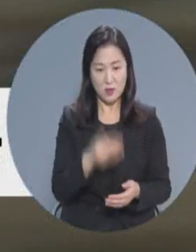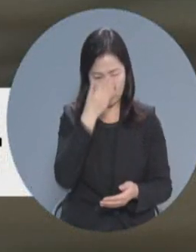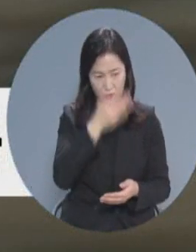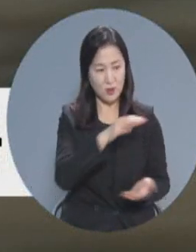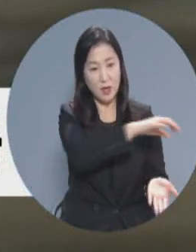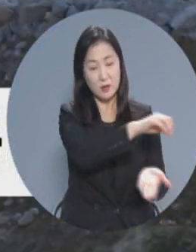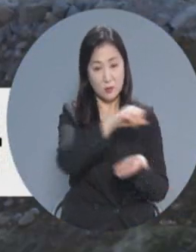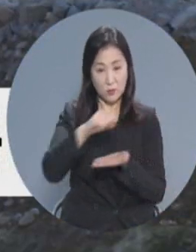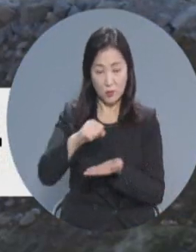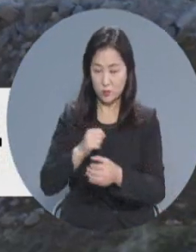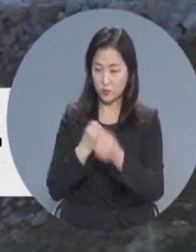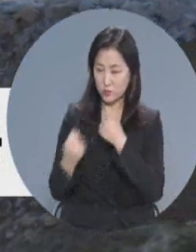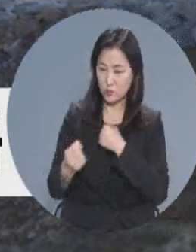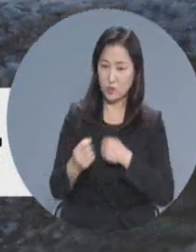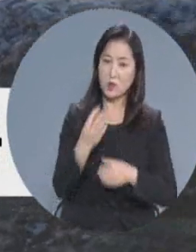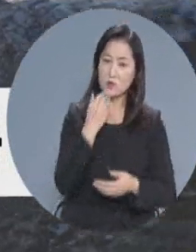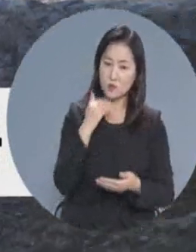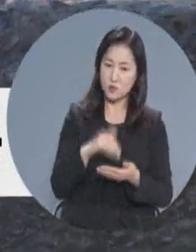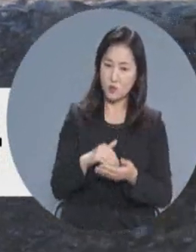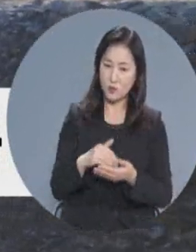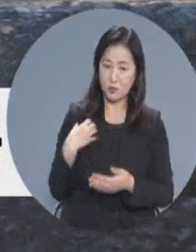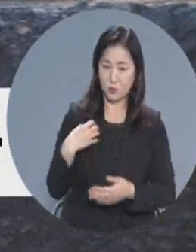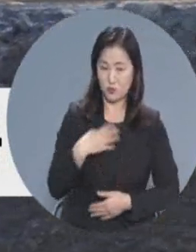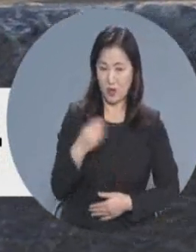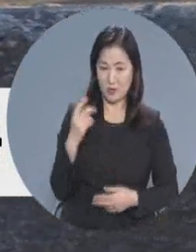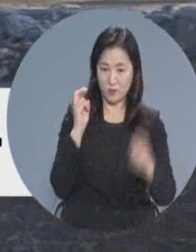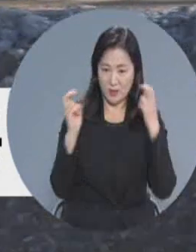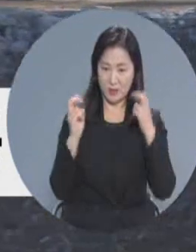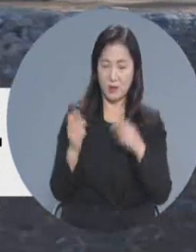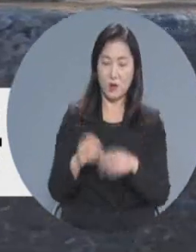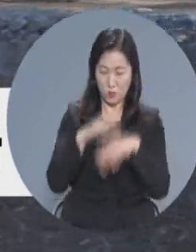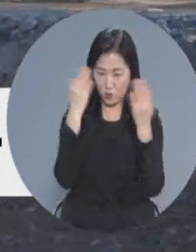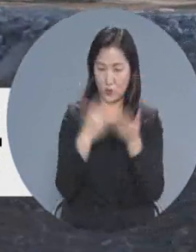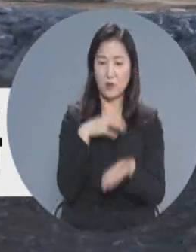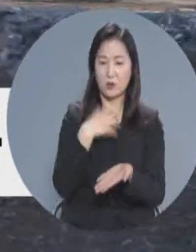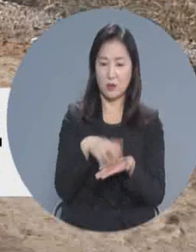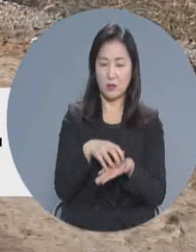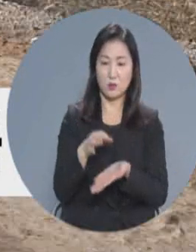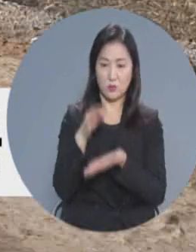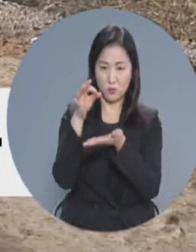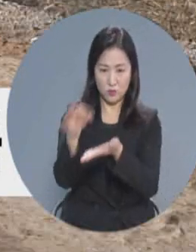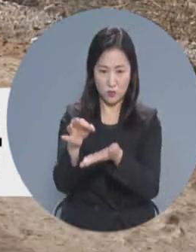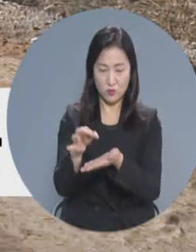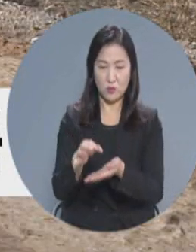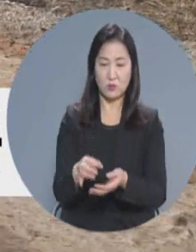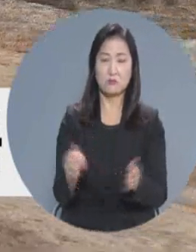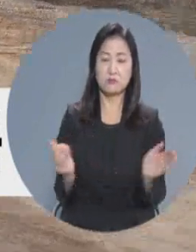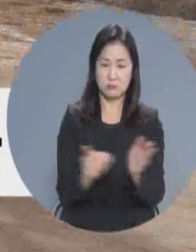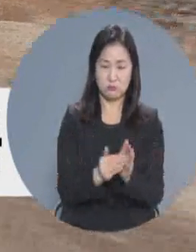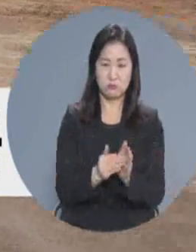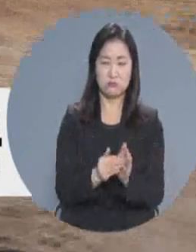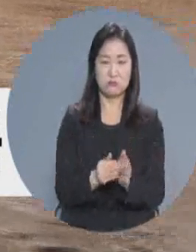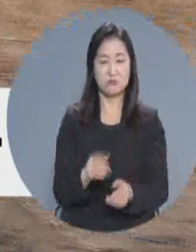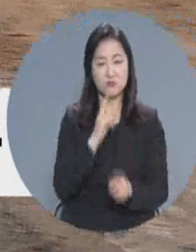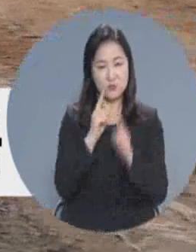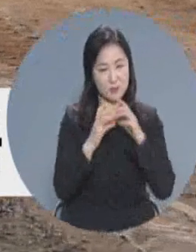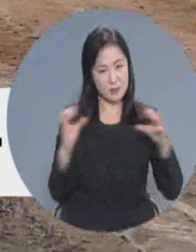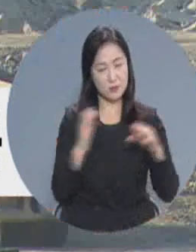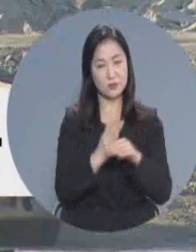반출됐는데 무안군과 시공업체가 돌값까지 모두 쳐서 골재업체에 대금을 지급해